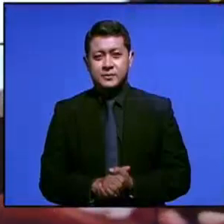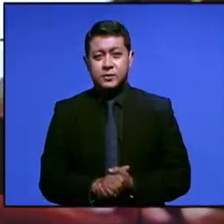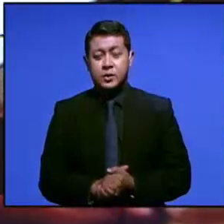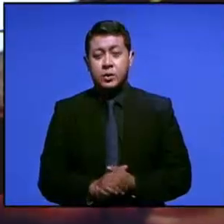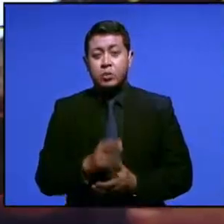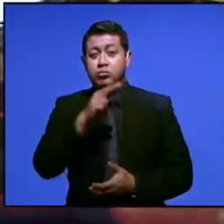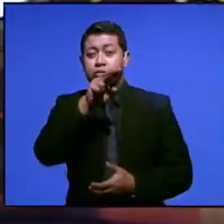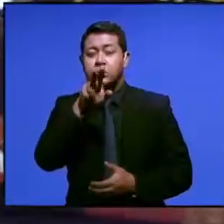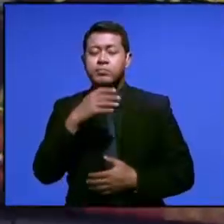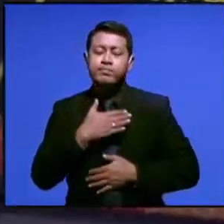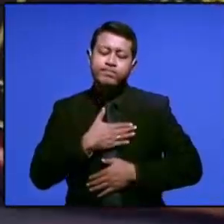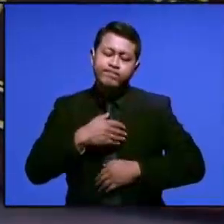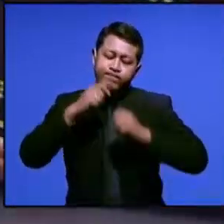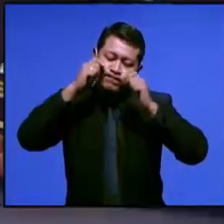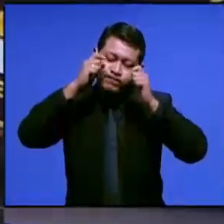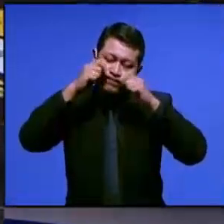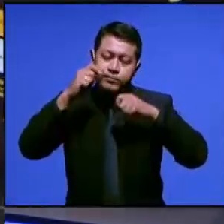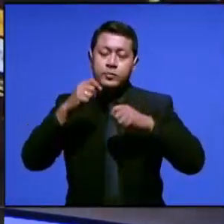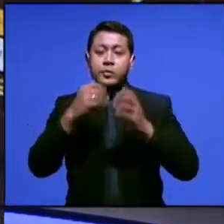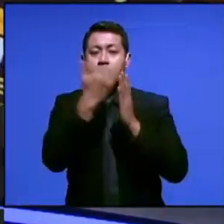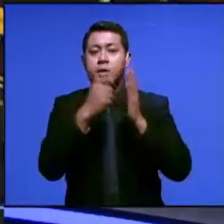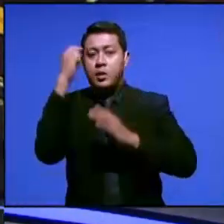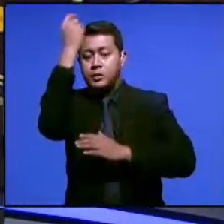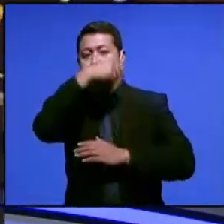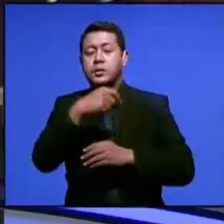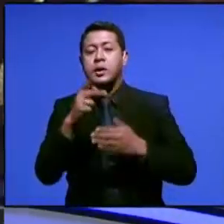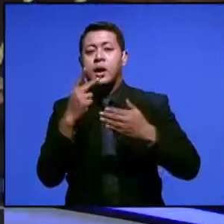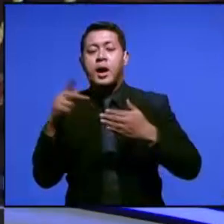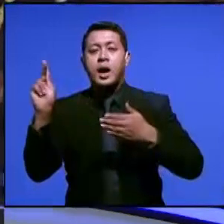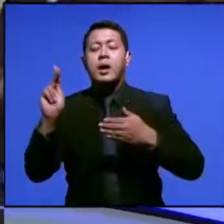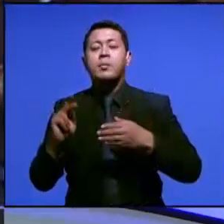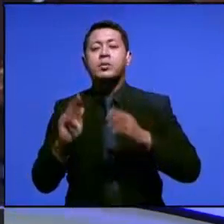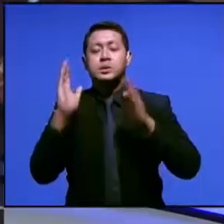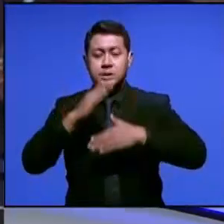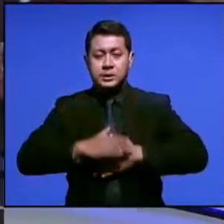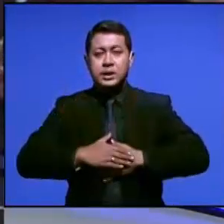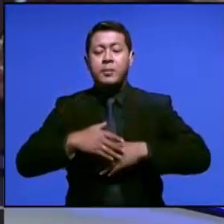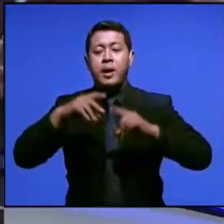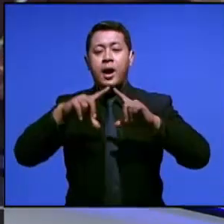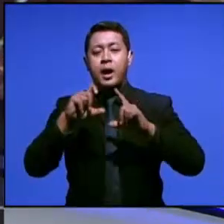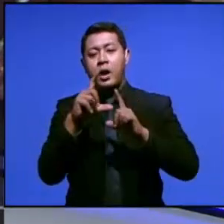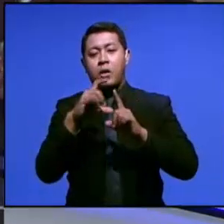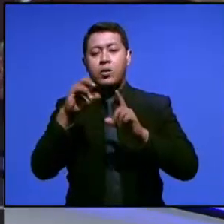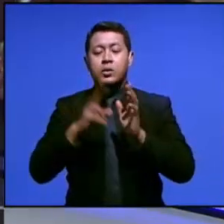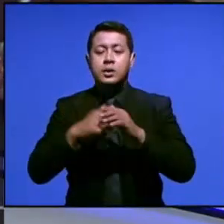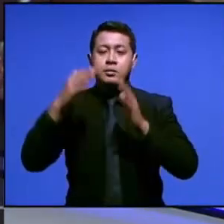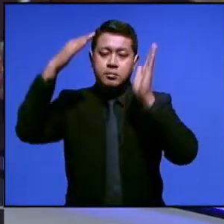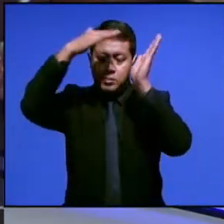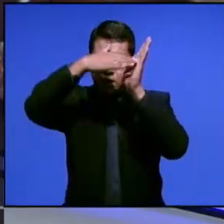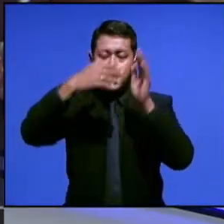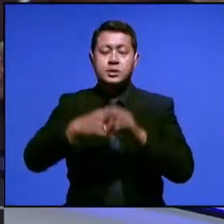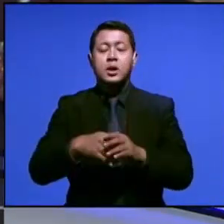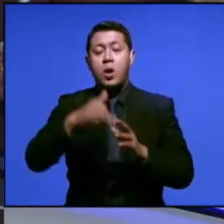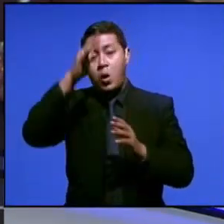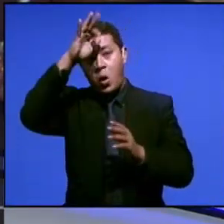Pemirsa, suasana duka menyelimuti prosesi wisuda di Kampus Islam Negeri UIN Alauddin Makassar. Orang tua terpaksa mewakili